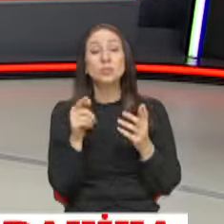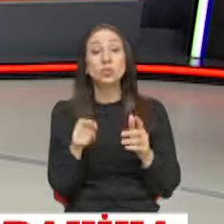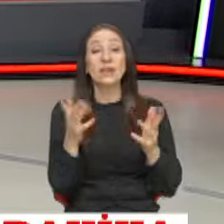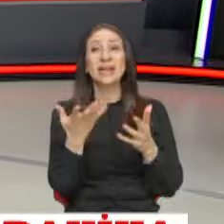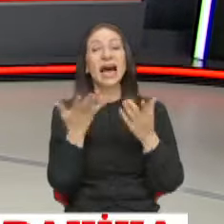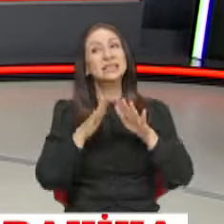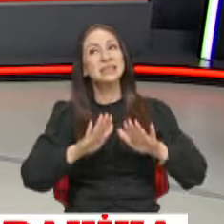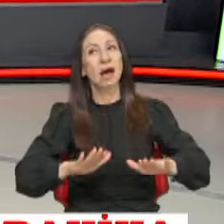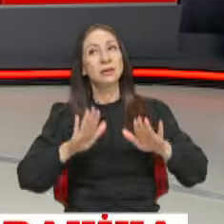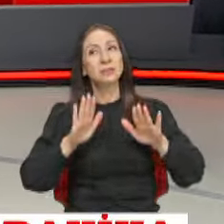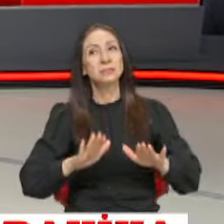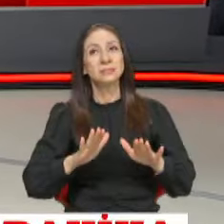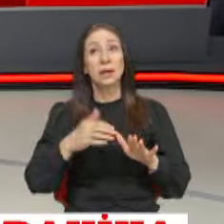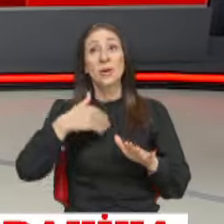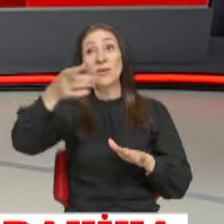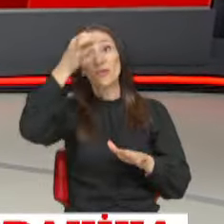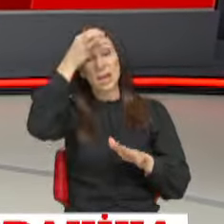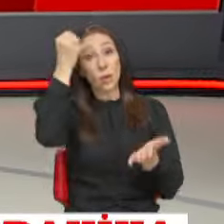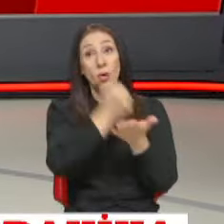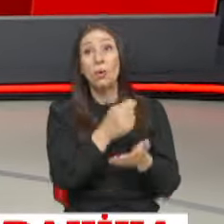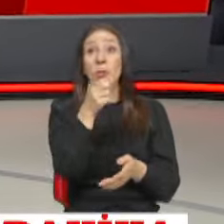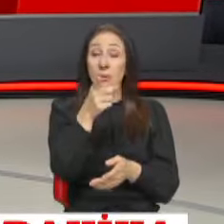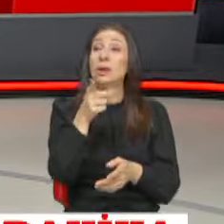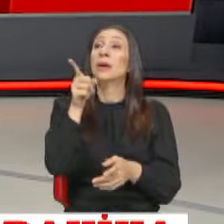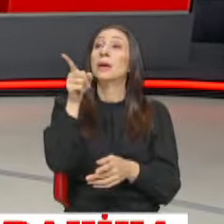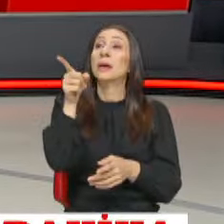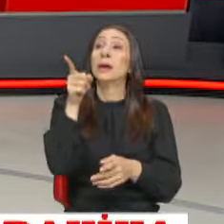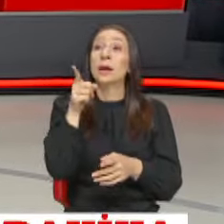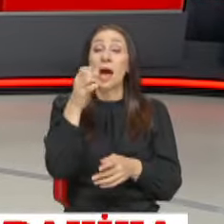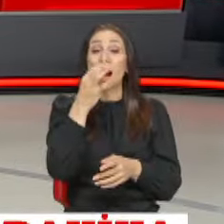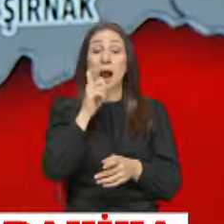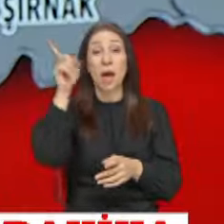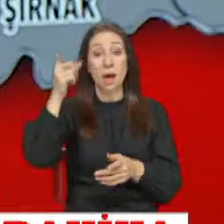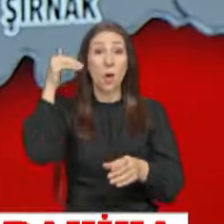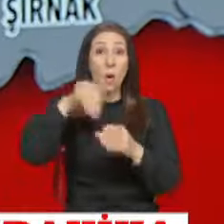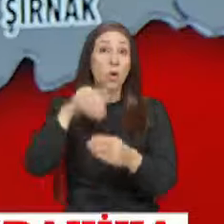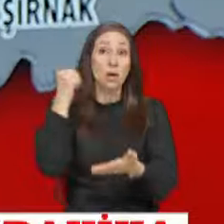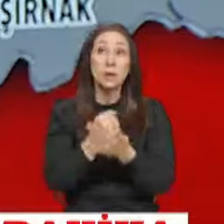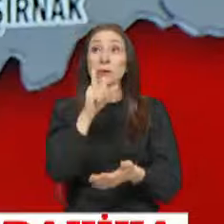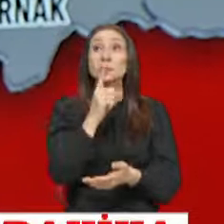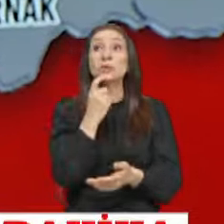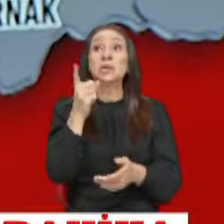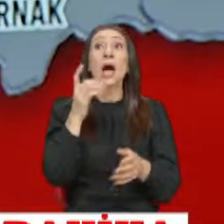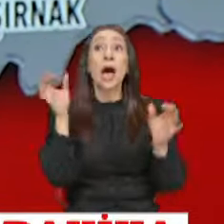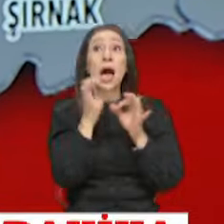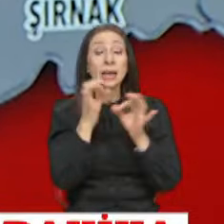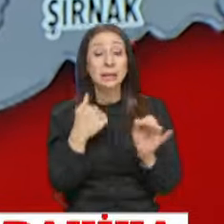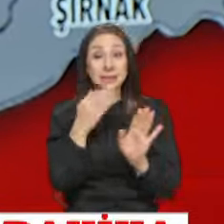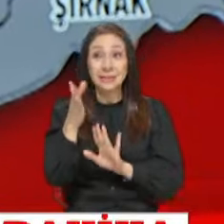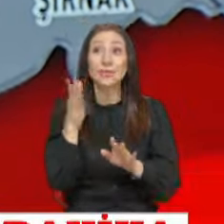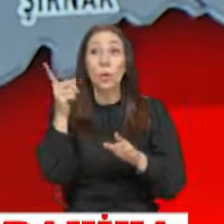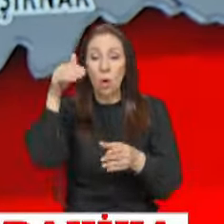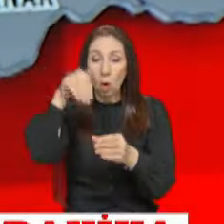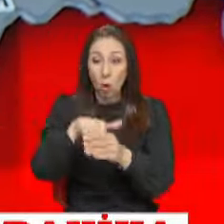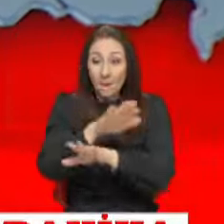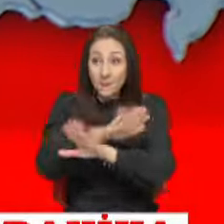sefer daha sakindi Ben Fatih'te oy kullandım ama ben de Eee oyumu Ankara'da kullandım 100 yılda erkenden kullandım ki hani orada